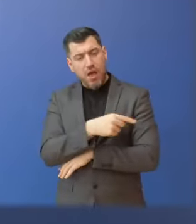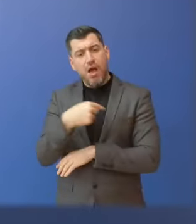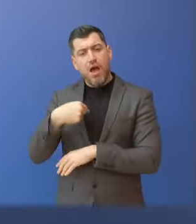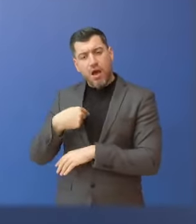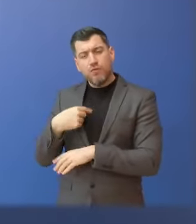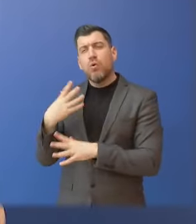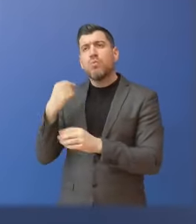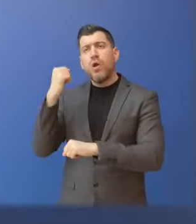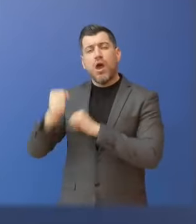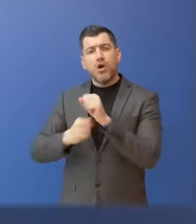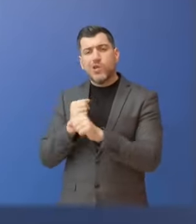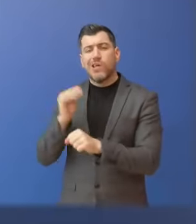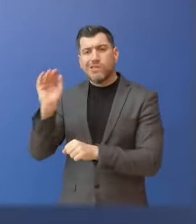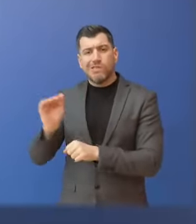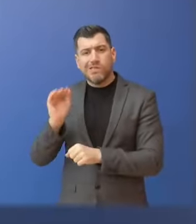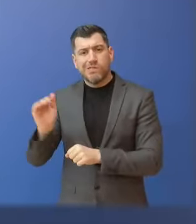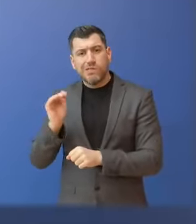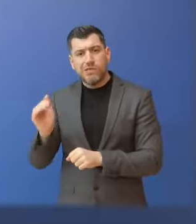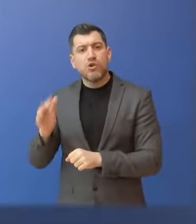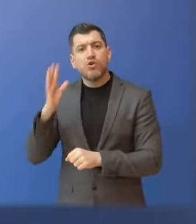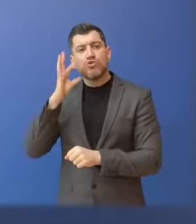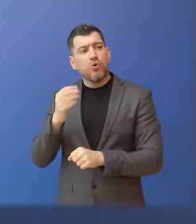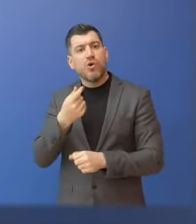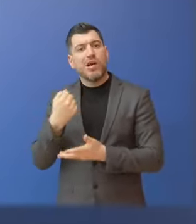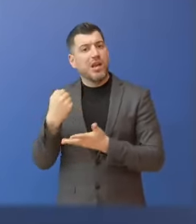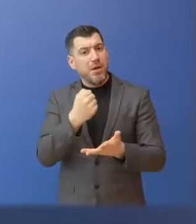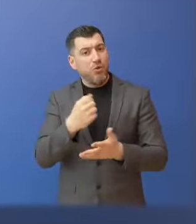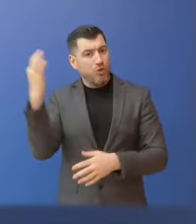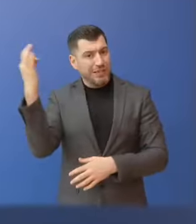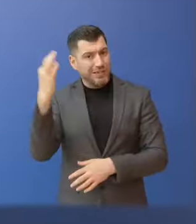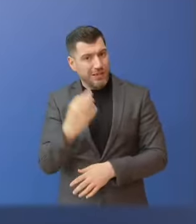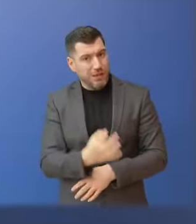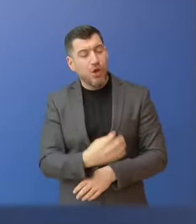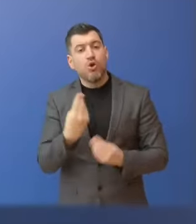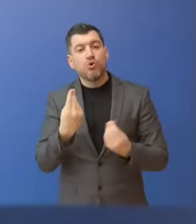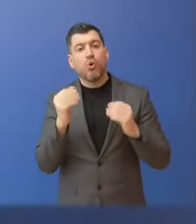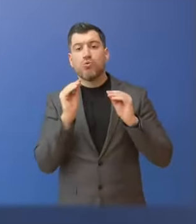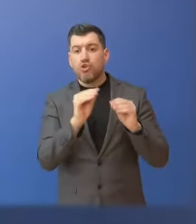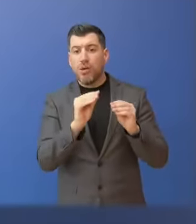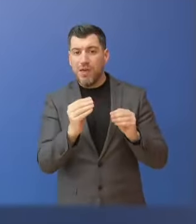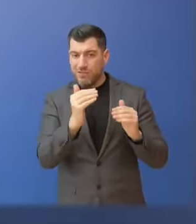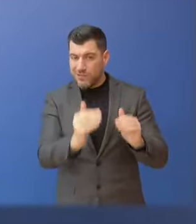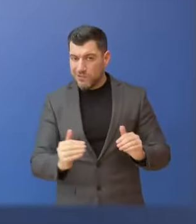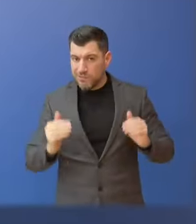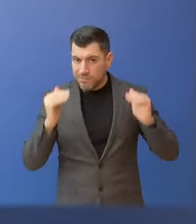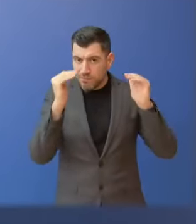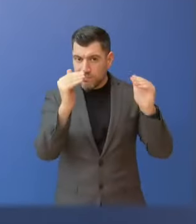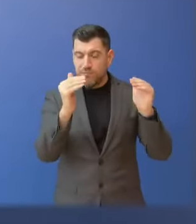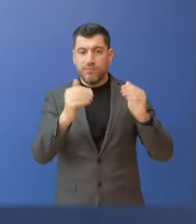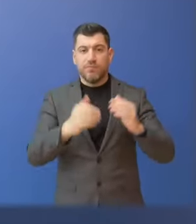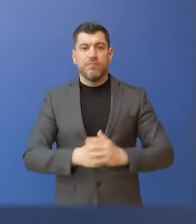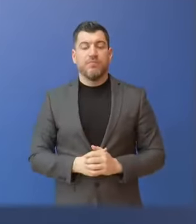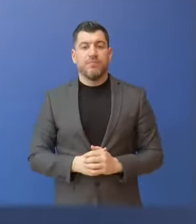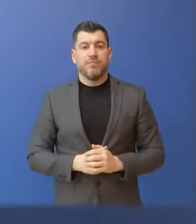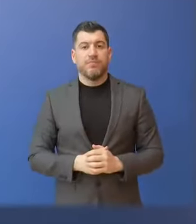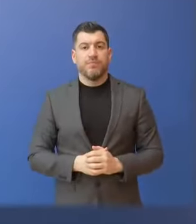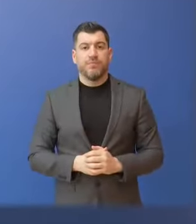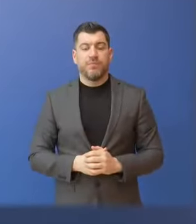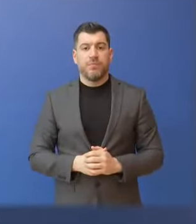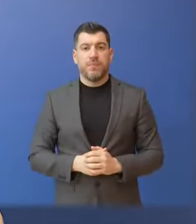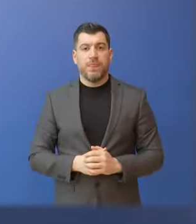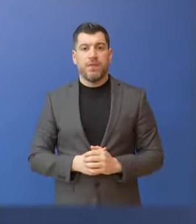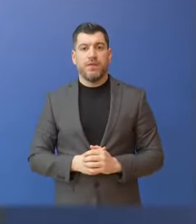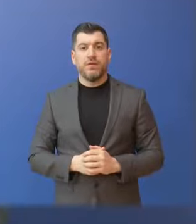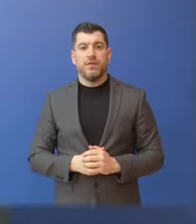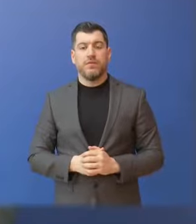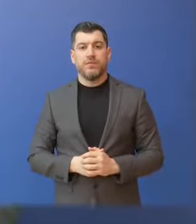χρηματοδότησης αναβάθμιση της λειτουργίας του τρόπου εκπαίδευσης και όσων λαμβάνουν ε ο οι